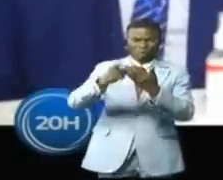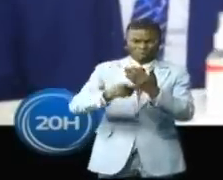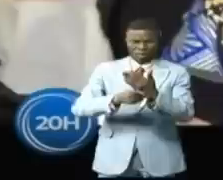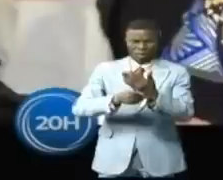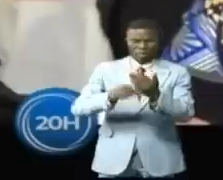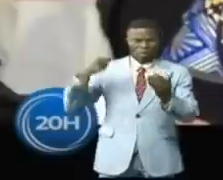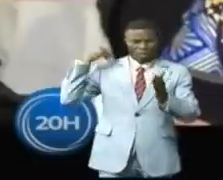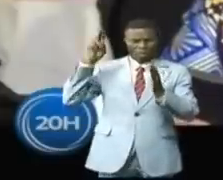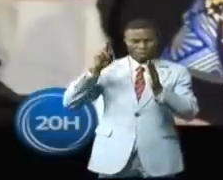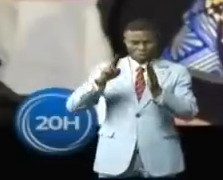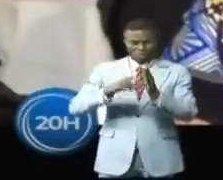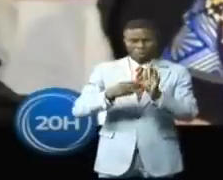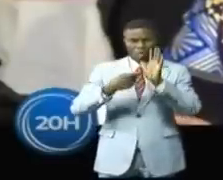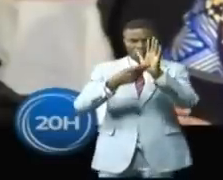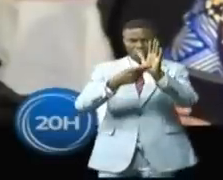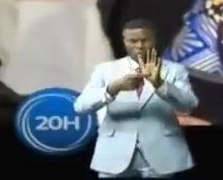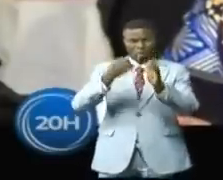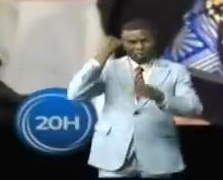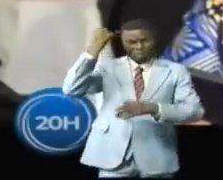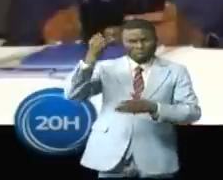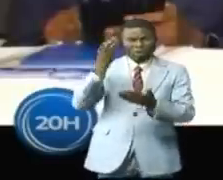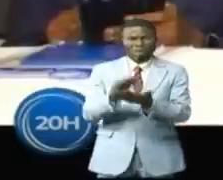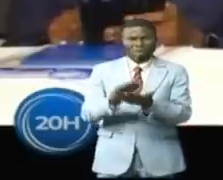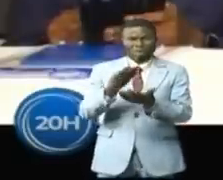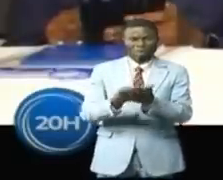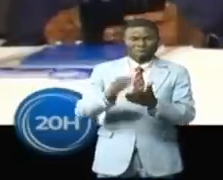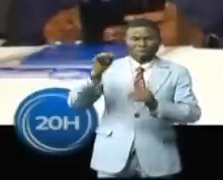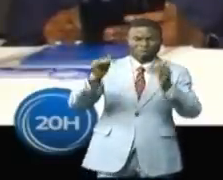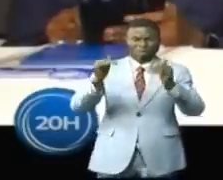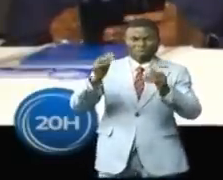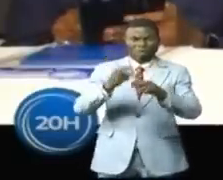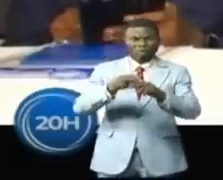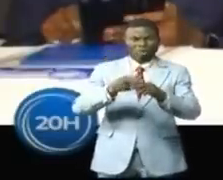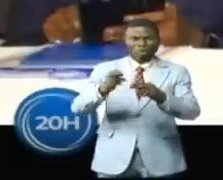gouvernement reflété dans le cadre budgétaire moyen terme